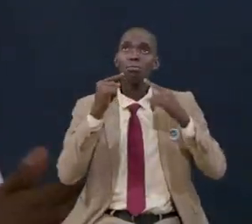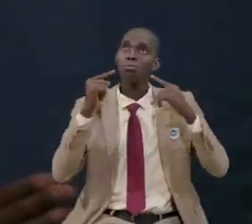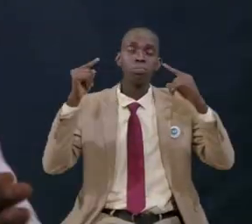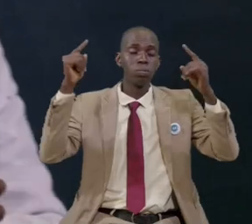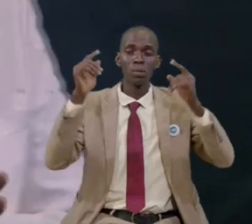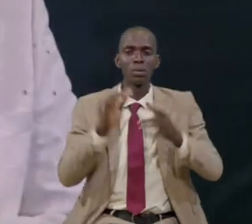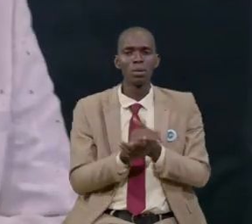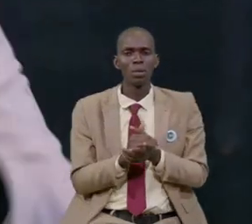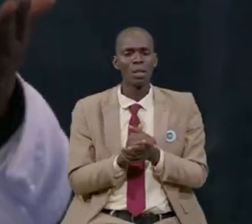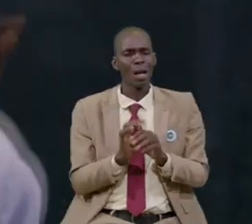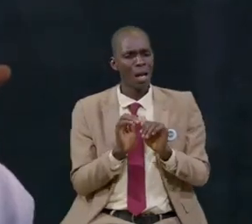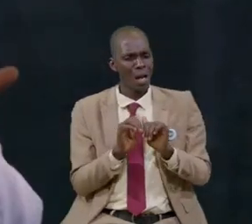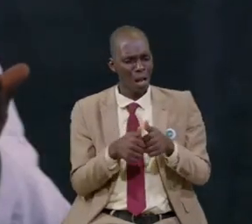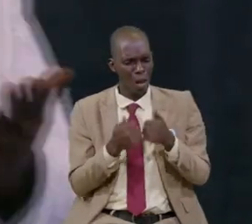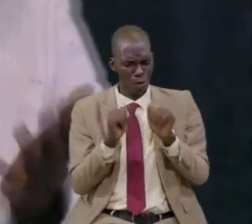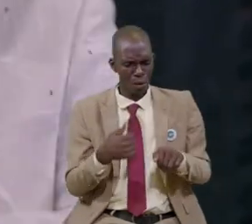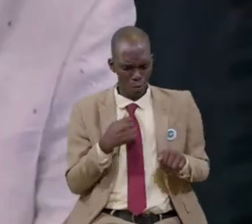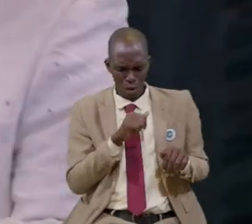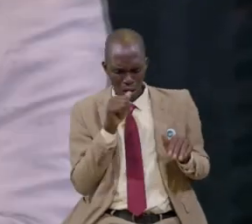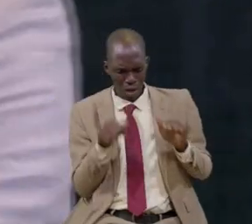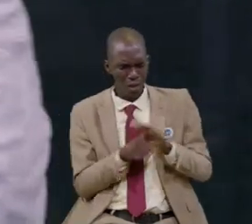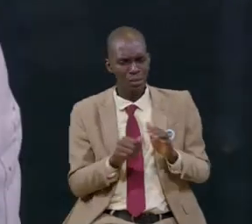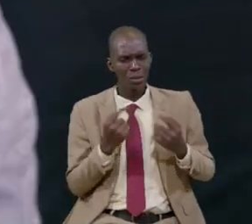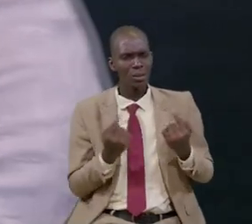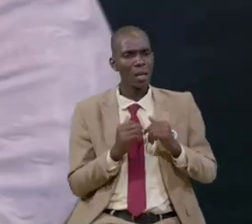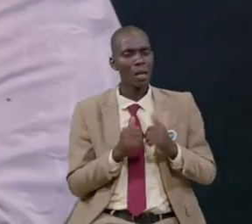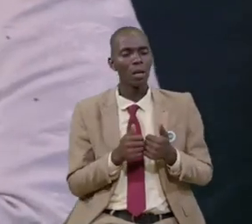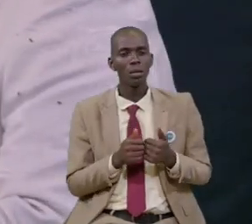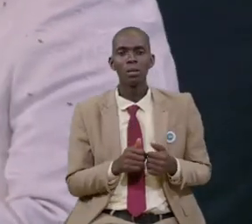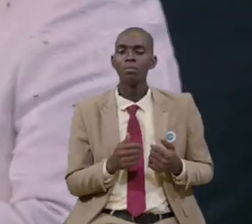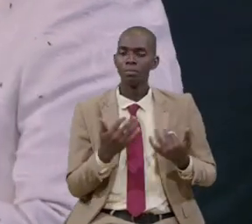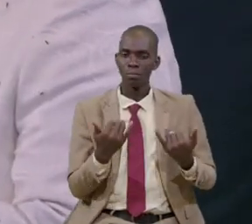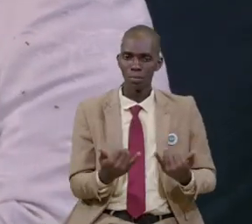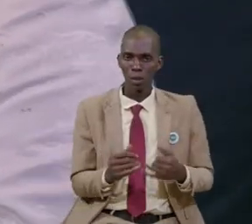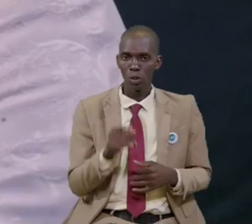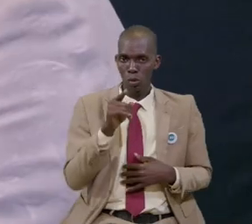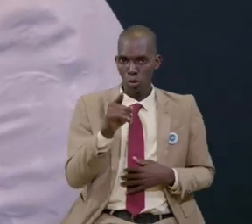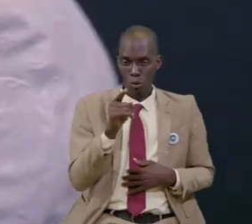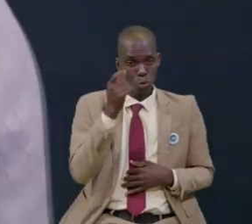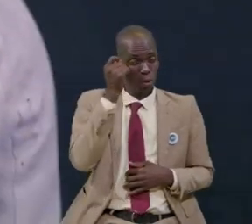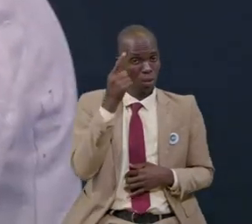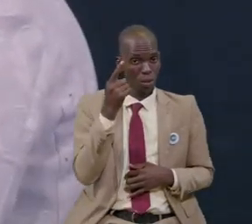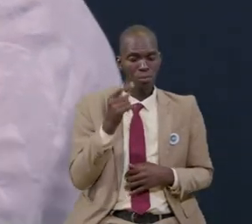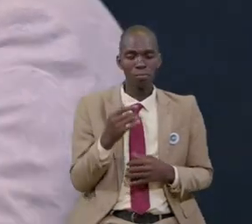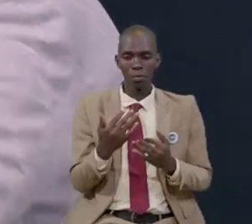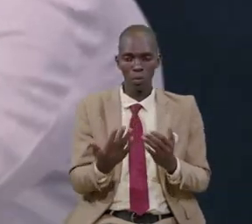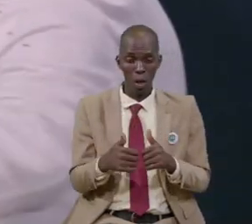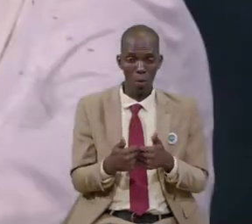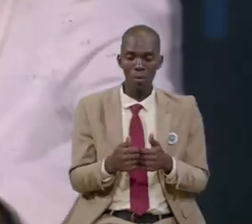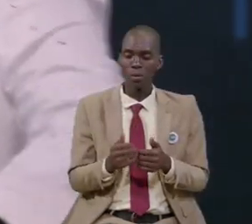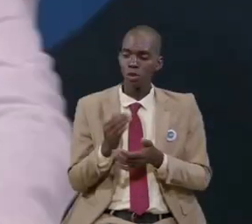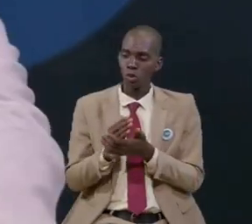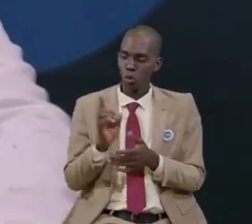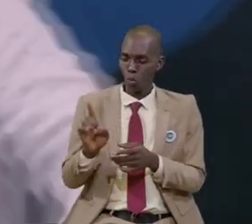ne fait quoi? Ne prospère point. Comment cache-t-on le péché? Ouais, vous comprenez, quelqu'un a menti et